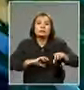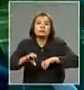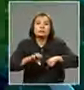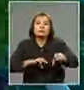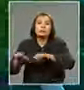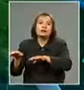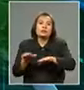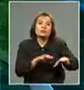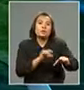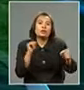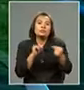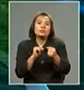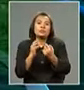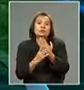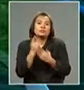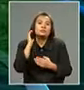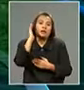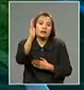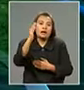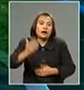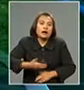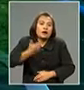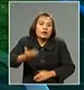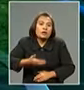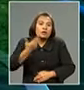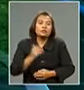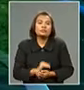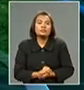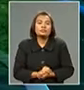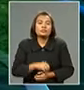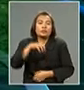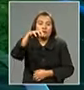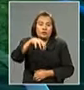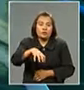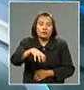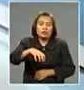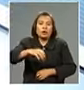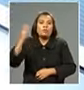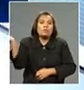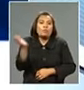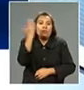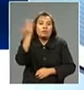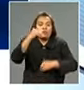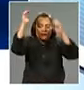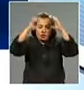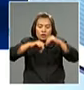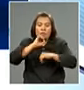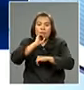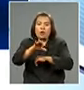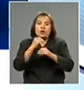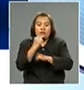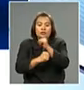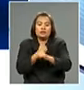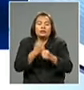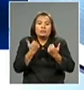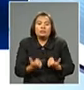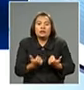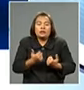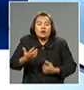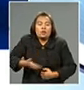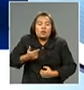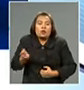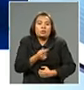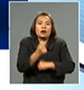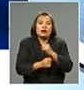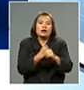าร้อนในสัปดาห์หน้าต่อไปนะครับกรมอุตุนิยมวิทยาคาดการณ์ว่าหน้าร้อนปีนี้จะร้อนกว่าปีที่แล้วแต่จะไม่ถึงขั้นสร้างสถิติอุณหภูมิสู